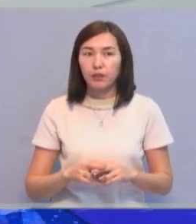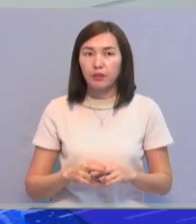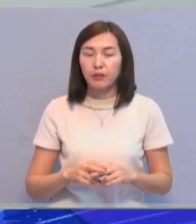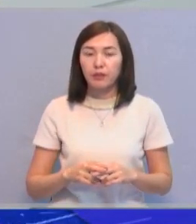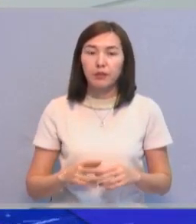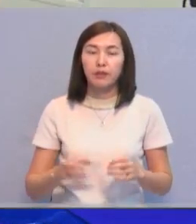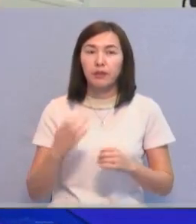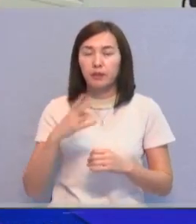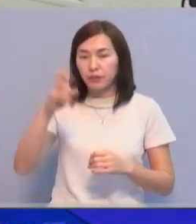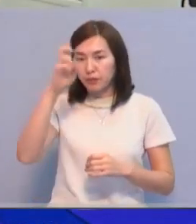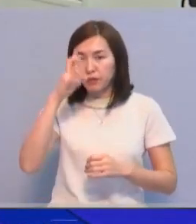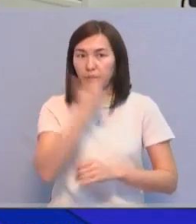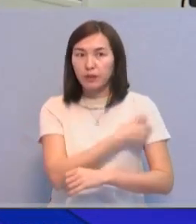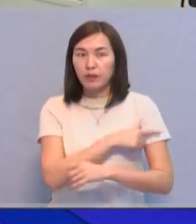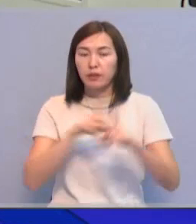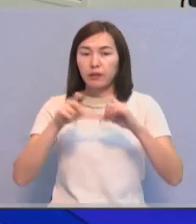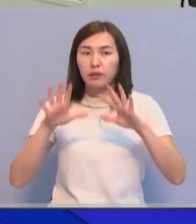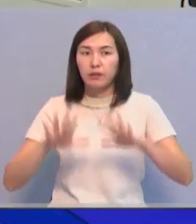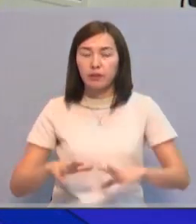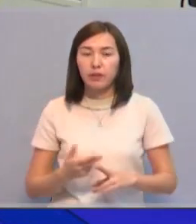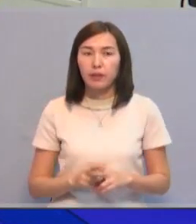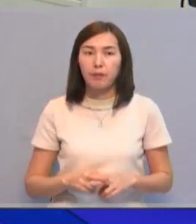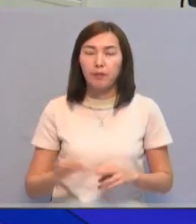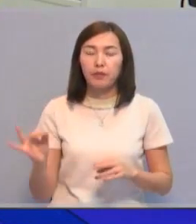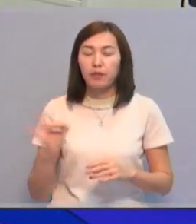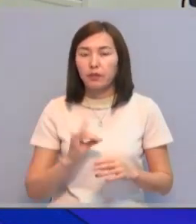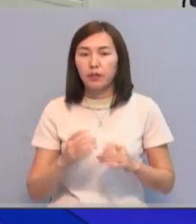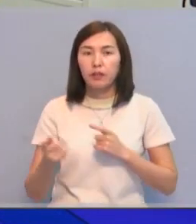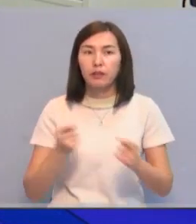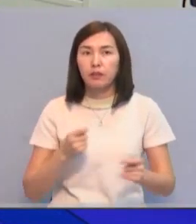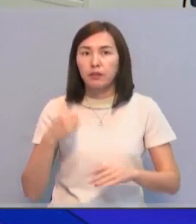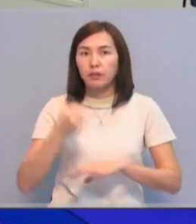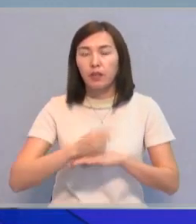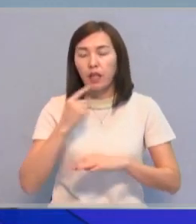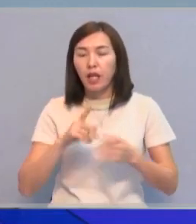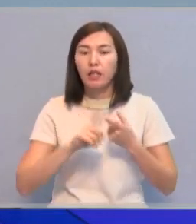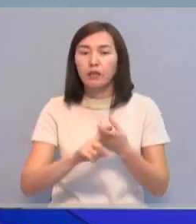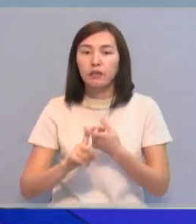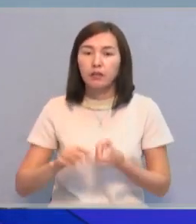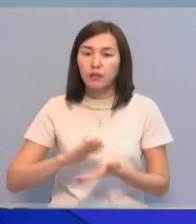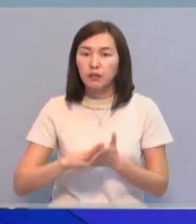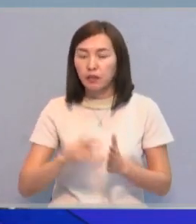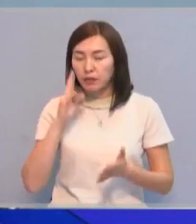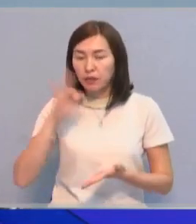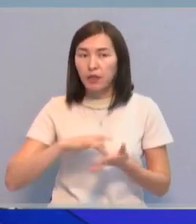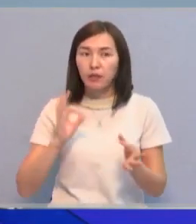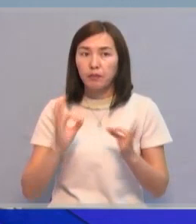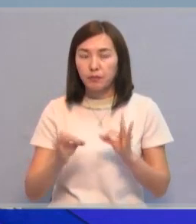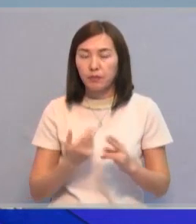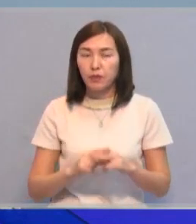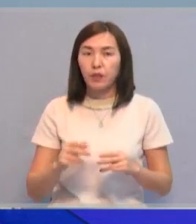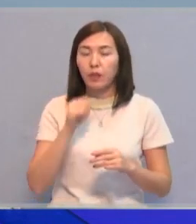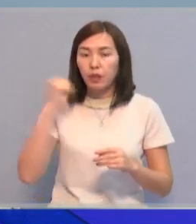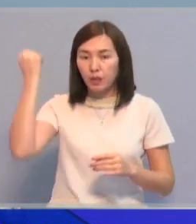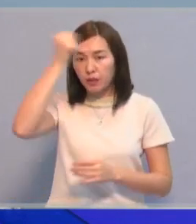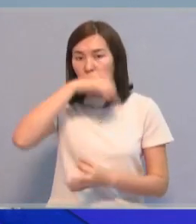человек. 14 – государственные поликлиники, остальные – частные. Также руководитель ведомства отметил, что эпидемиологическая ситуация в городе стабильная. За